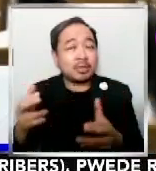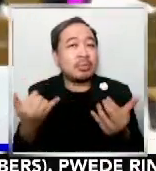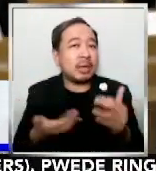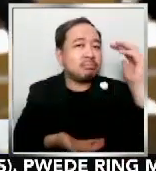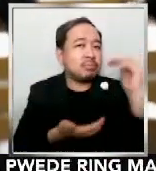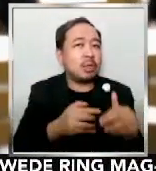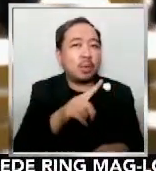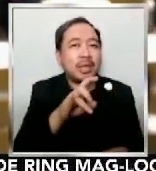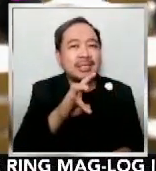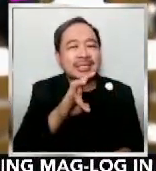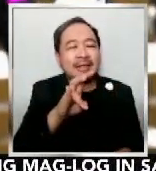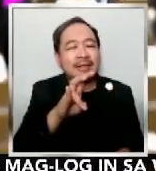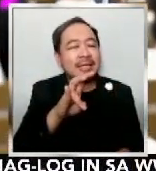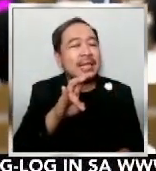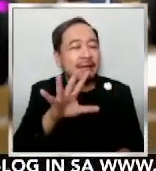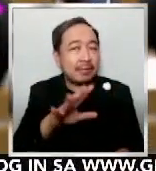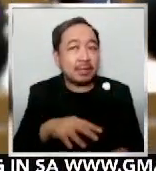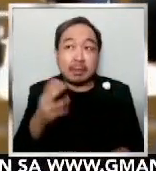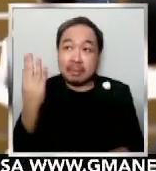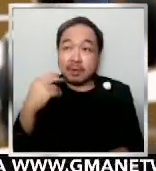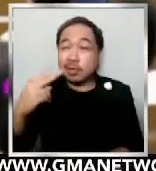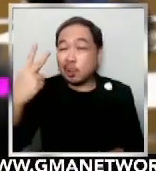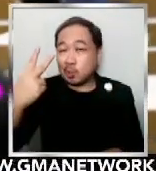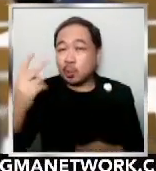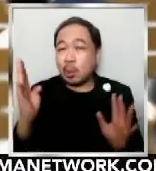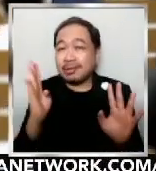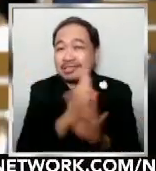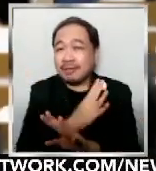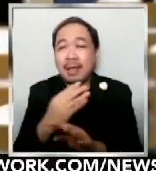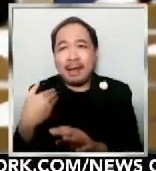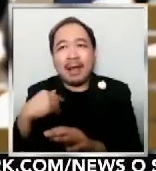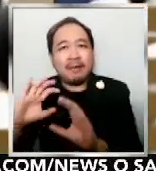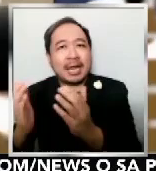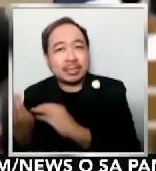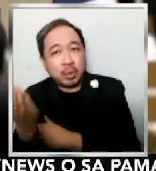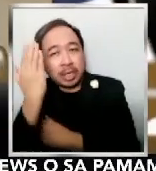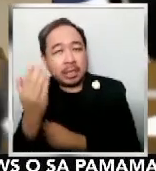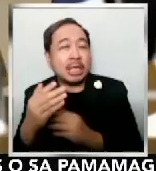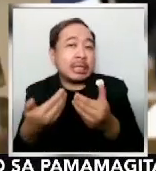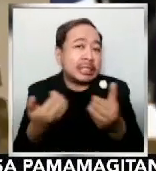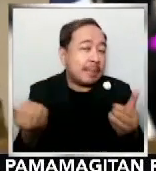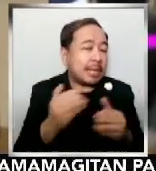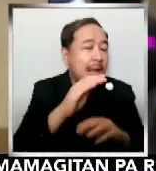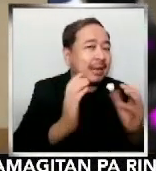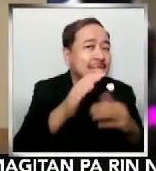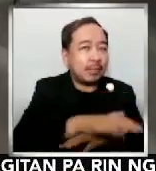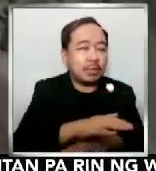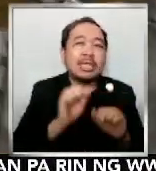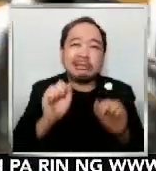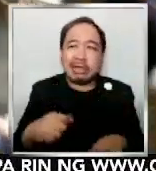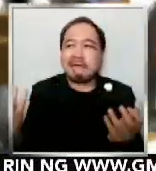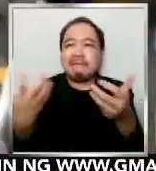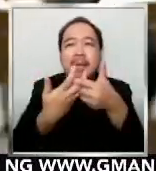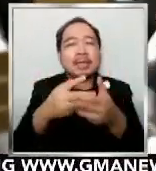students sa isang klase at double shift, o may pang-umaga at pang-hapon, magkakasya sana ang mahigit 17,000 estudyante nila.